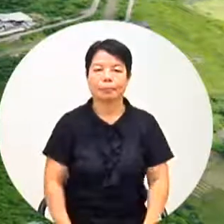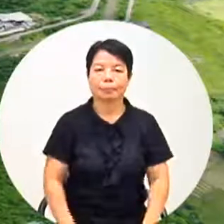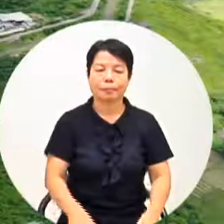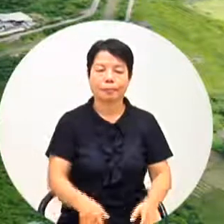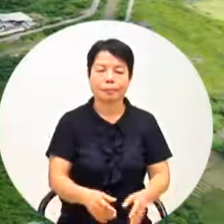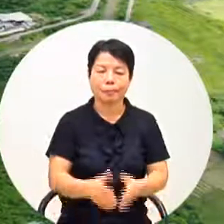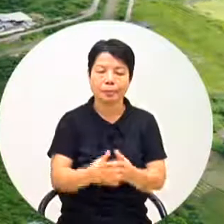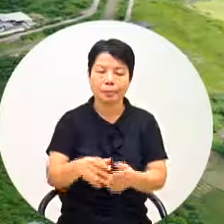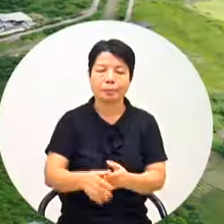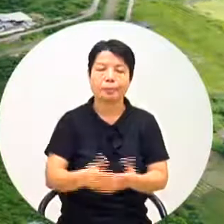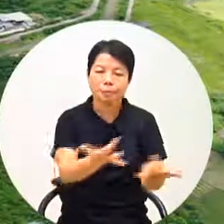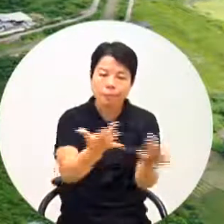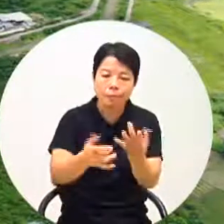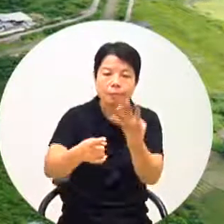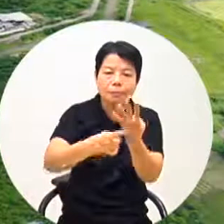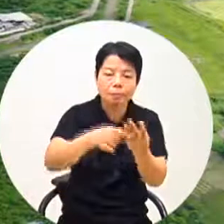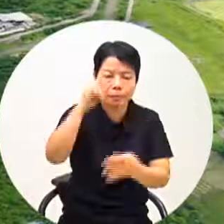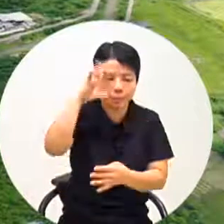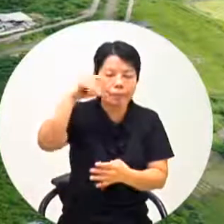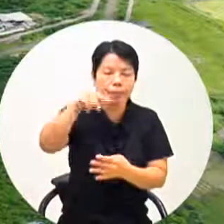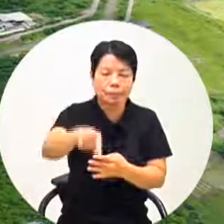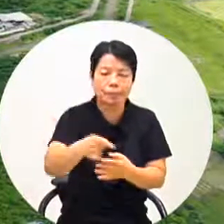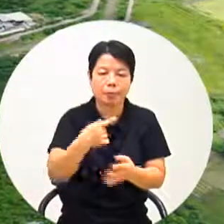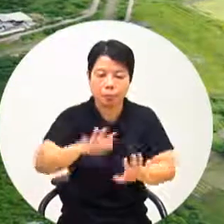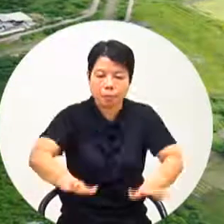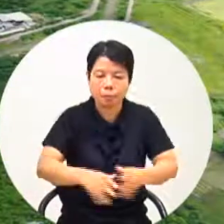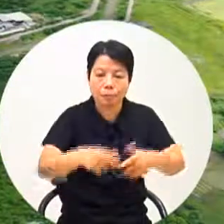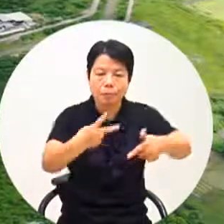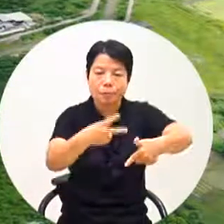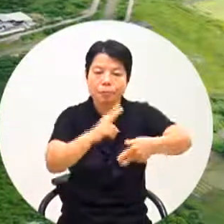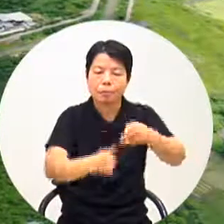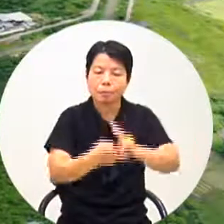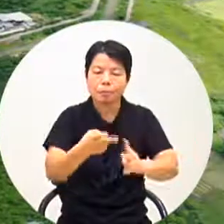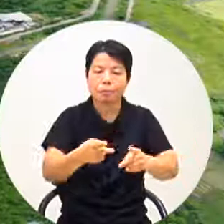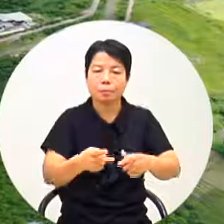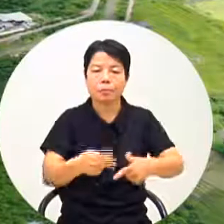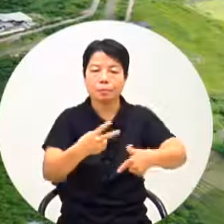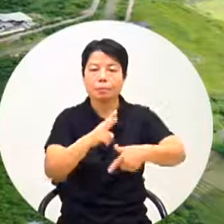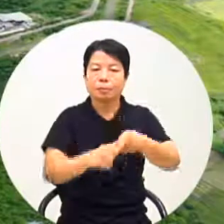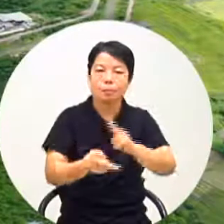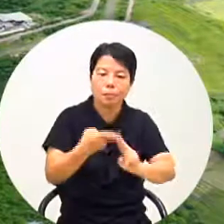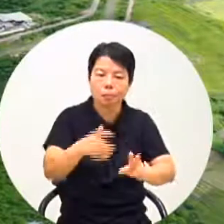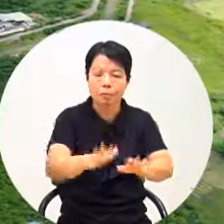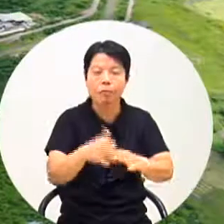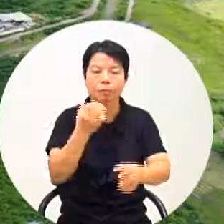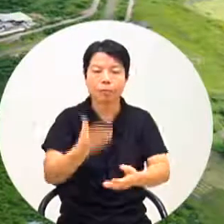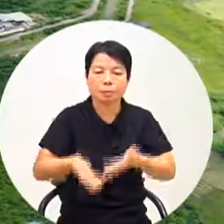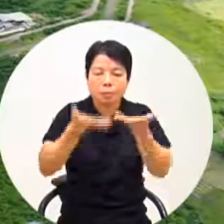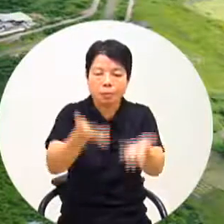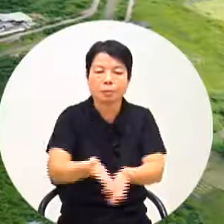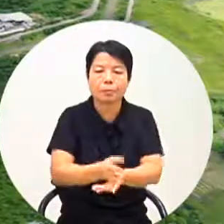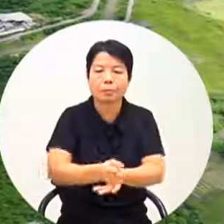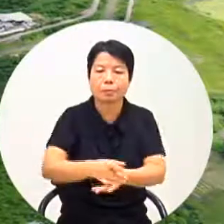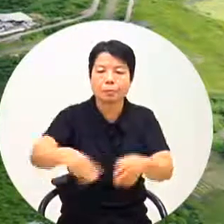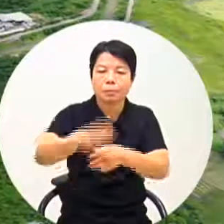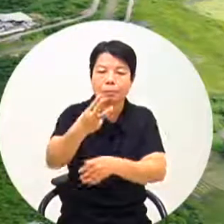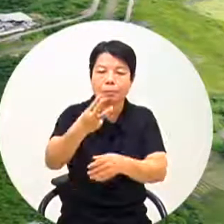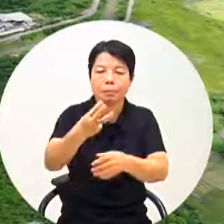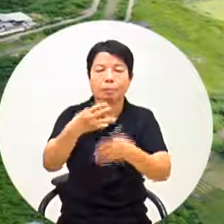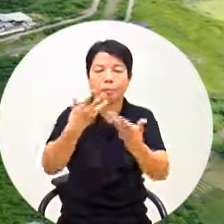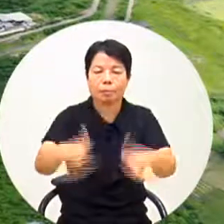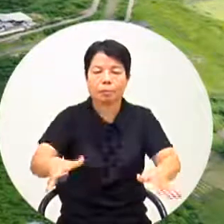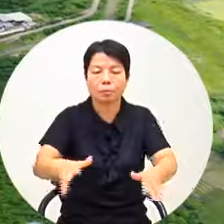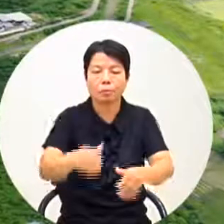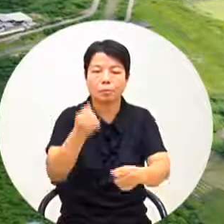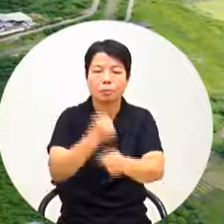业创新条例报编人武产业园区，预计可以提供6300个就业机会及增加400亿的产值啊。因此呢，有